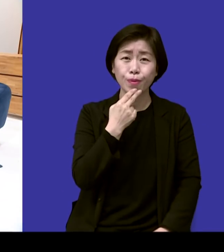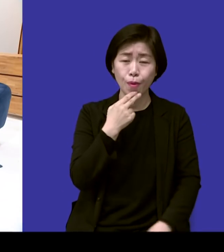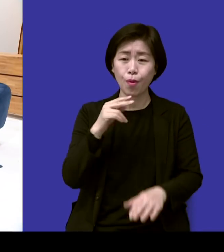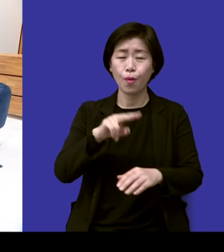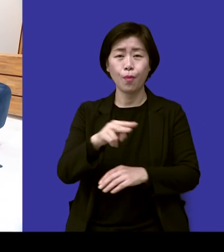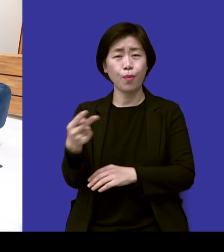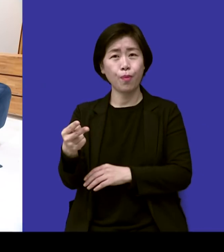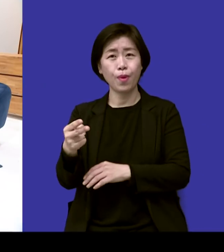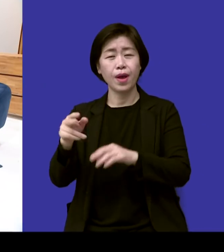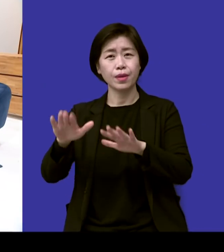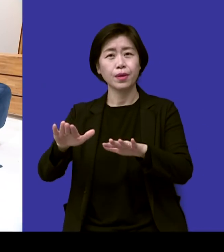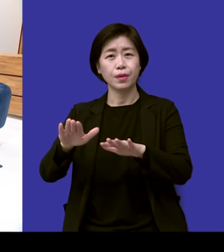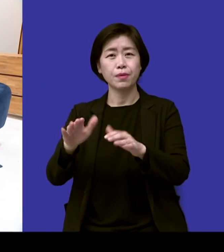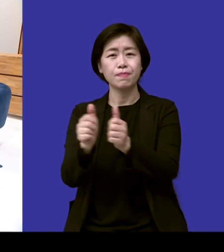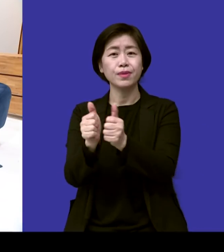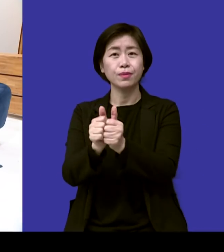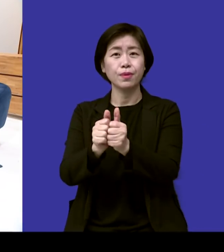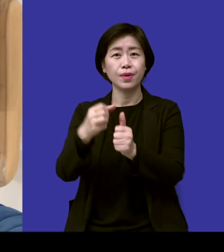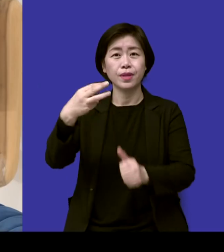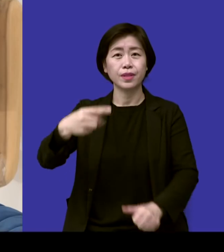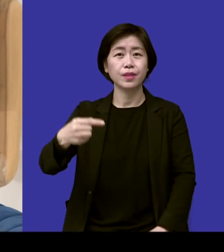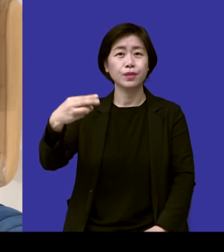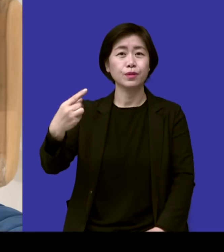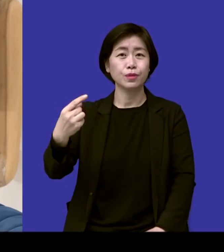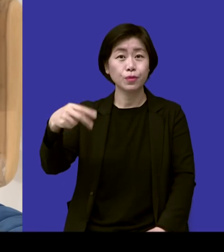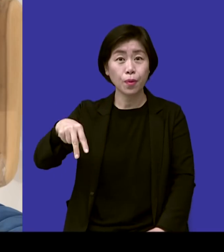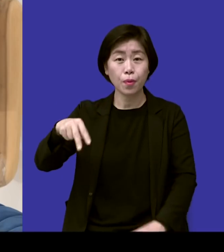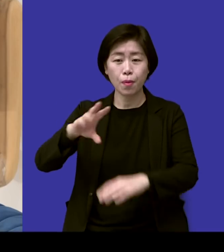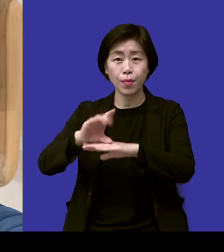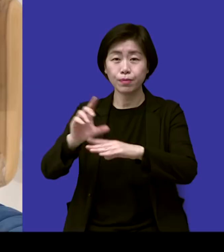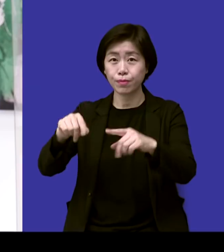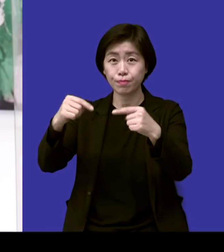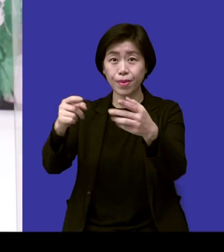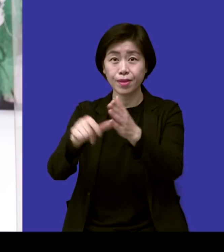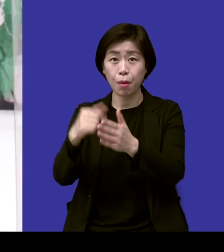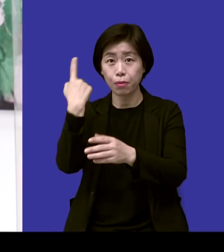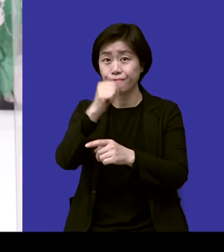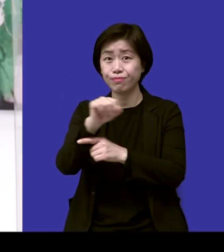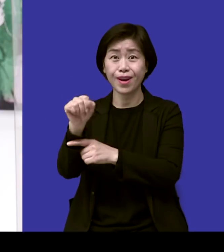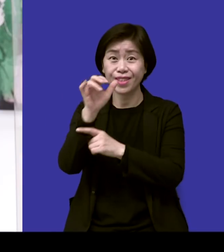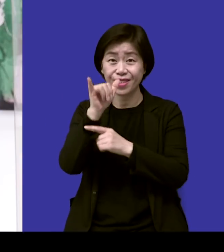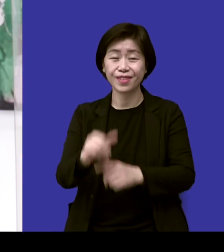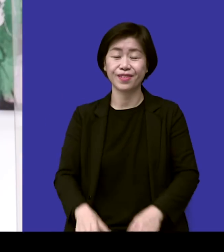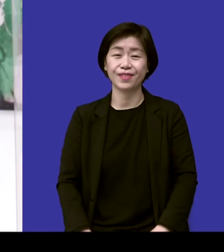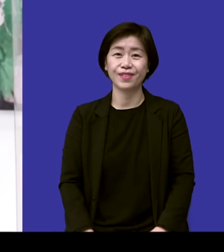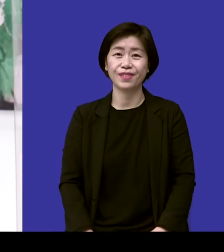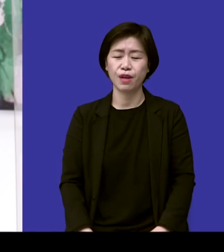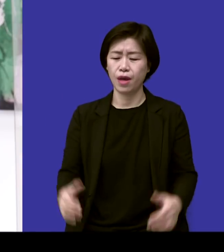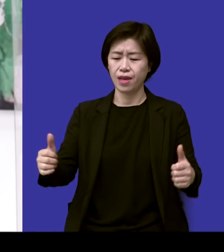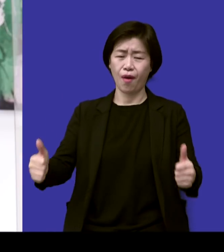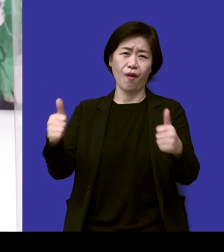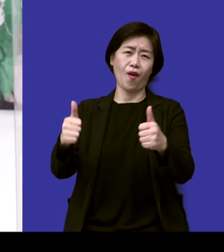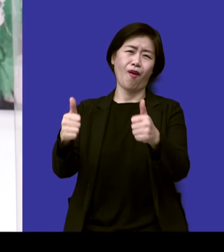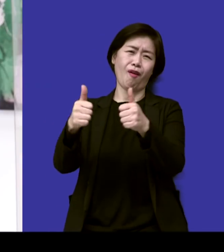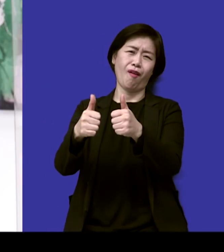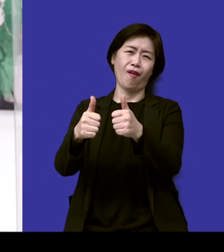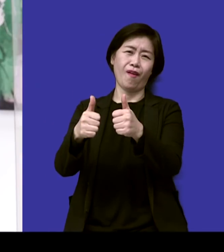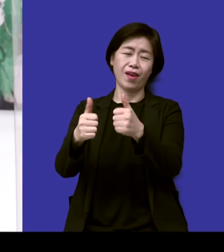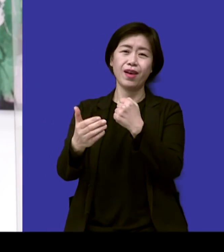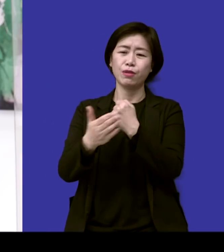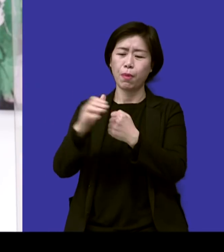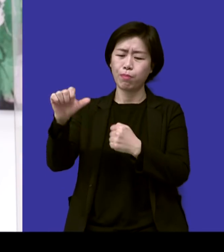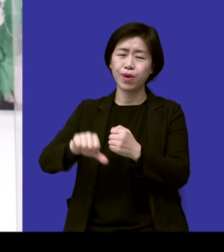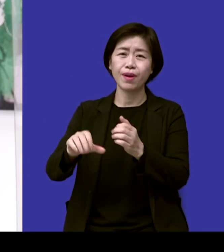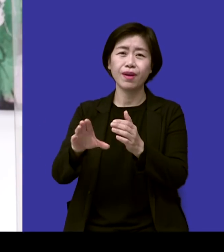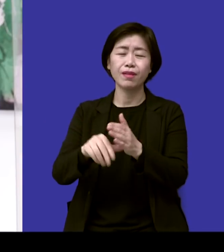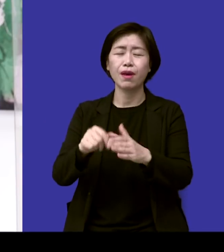생각을 맞아요. 해요. 근데 자칭 21위라고 얘기를 하고 다니신다는데 어떻게 보면은 경연 프로그램이다 보니까 떨어지셨을 때 되게